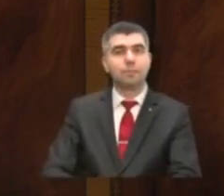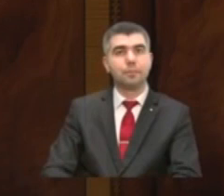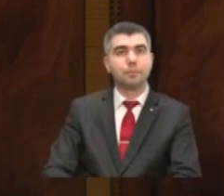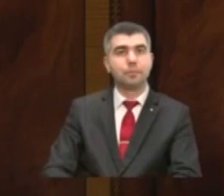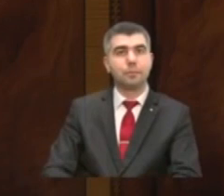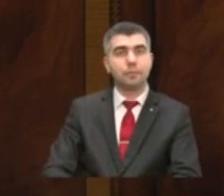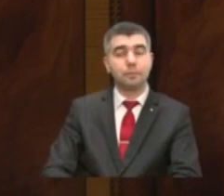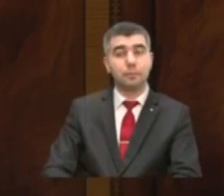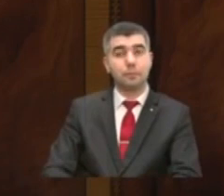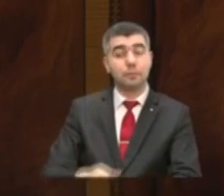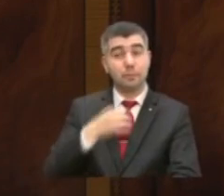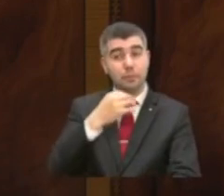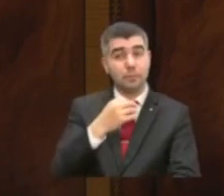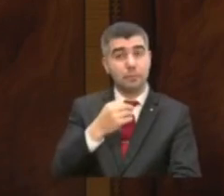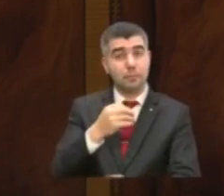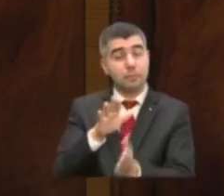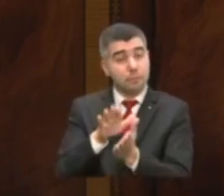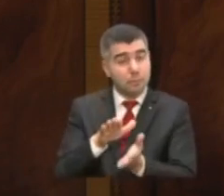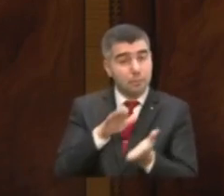ستوجه